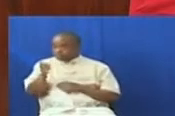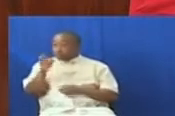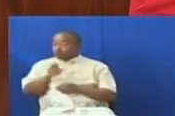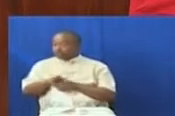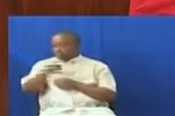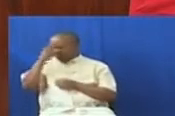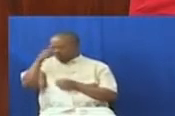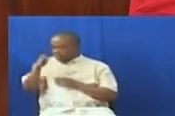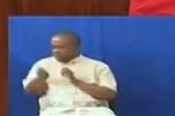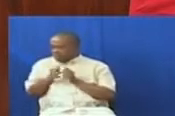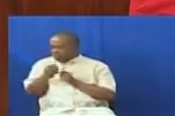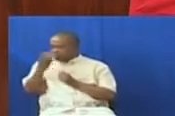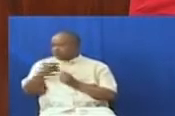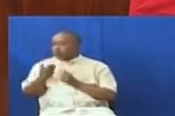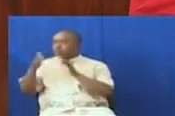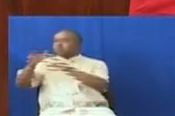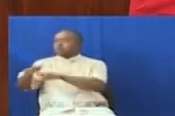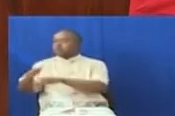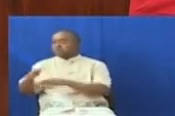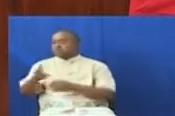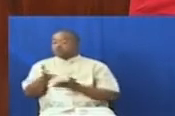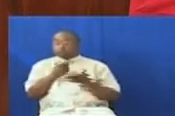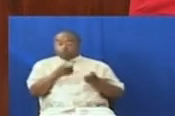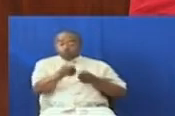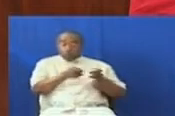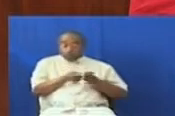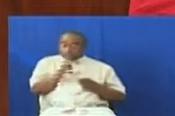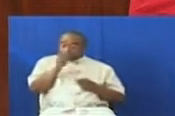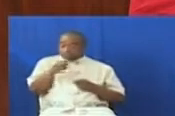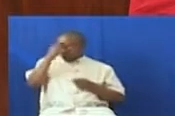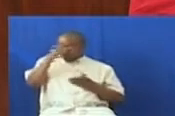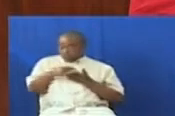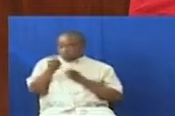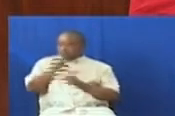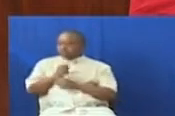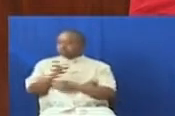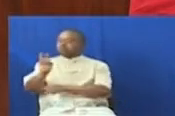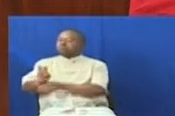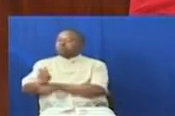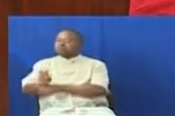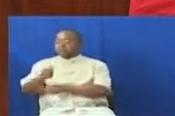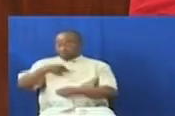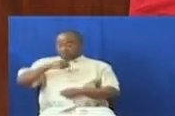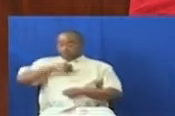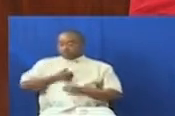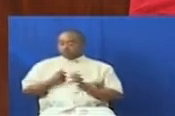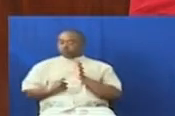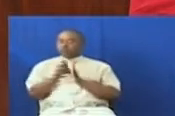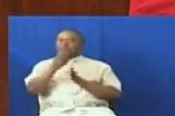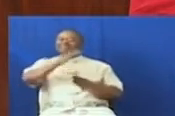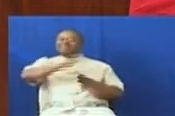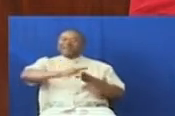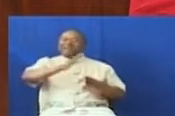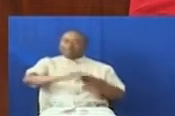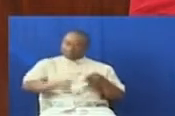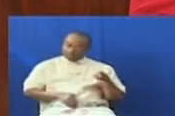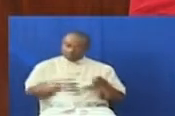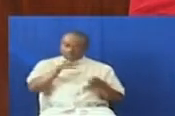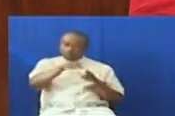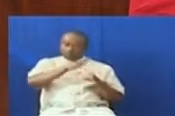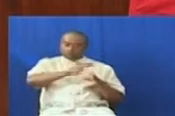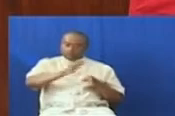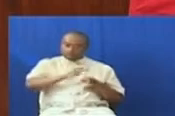mambo. Wao ndio wasimamizi. Na Mheshimiwa Naibu Spika, mimi natokea mkoa wa Tanga. Ukiangalia changamoto nyingi kwenye